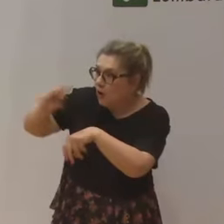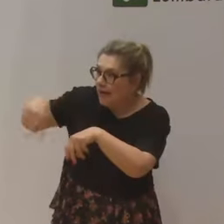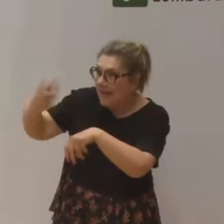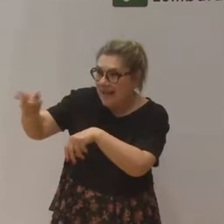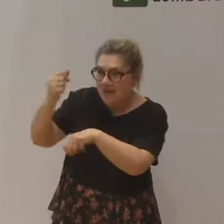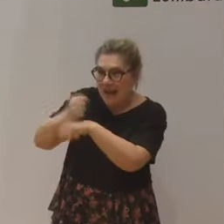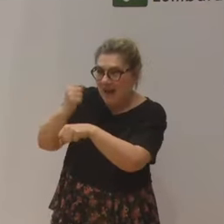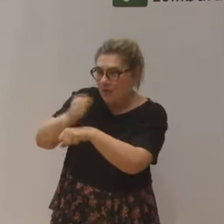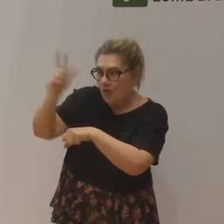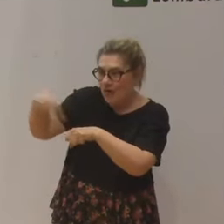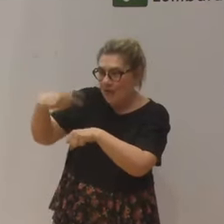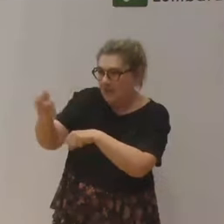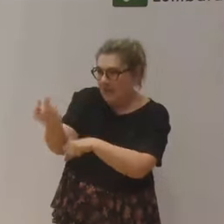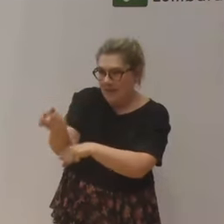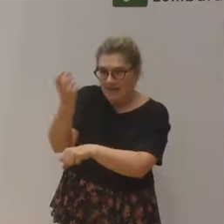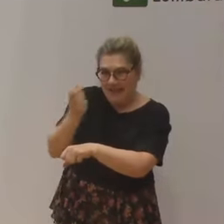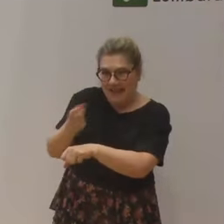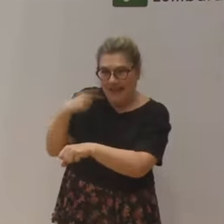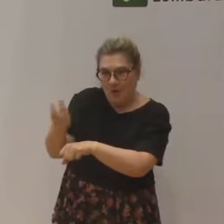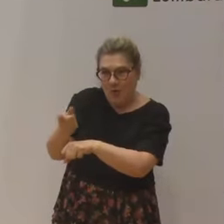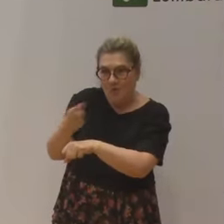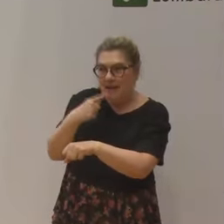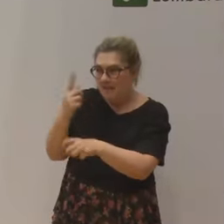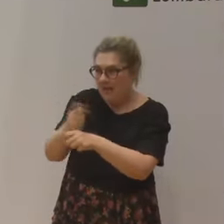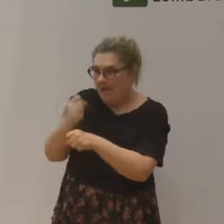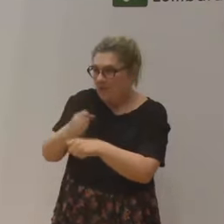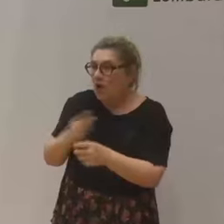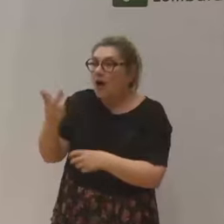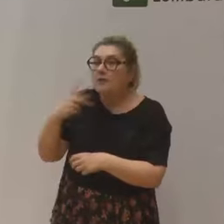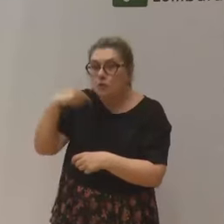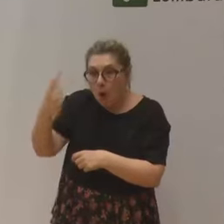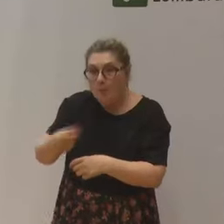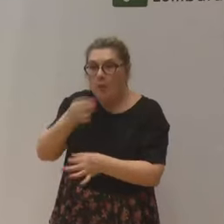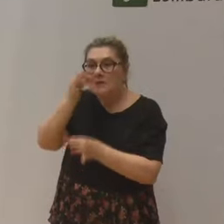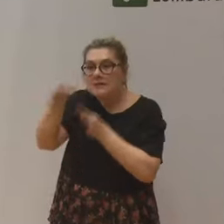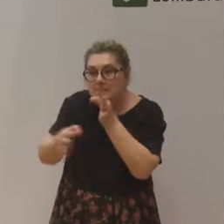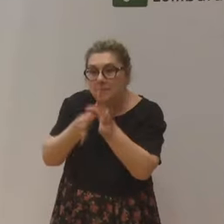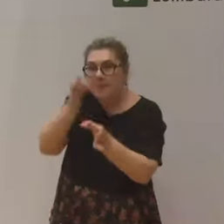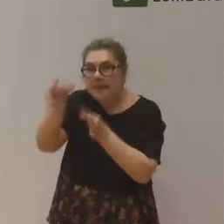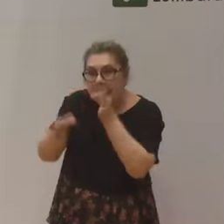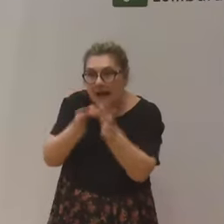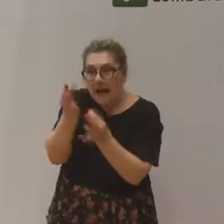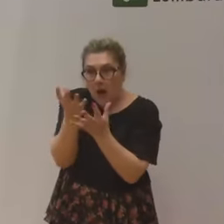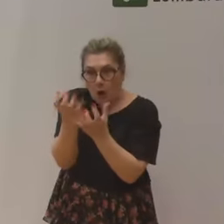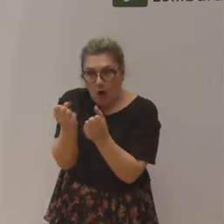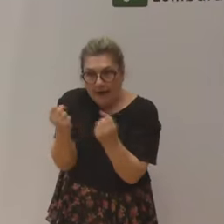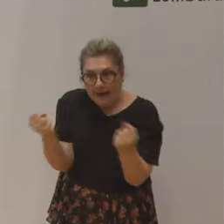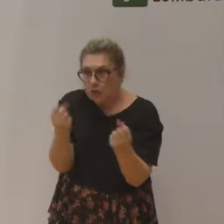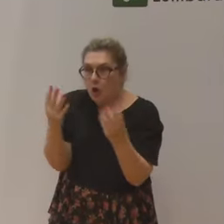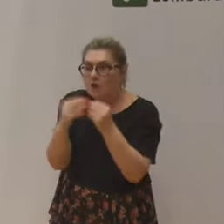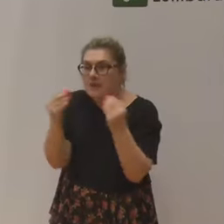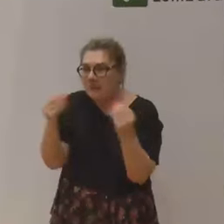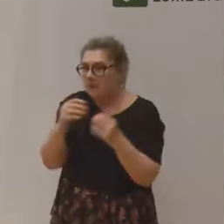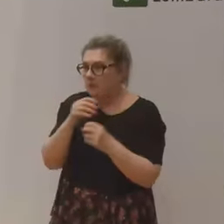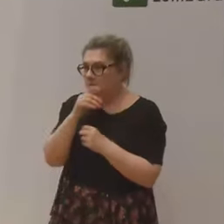lavoro ovviamente io presento, ma presento a nome di chi l'ha fatto, avrà modo di presentarvi in concreto queste iniziative.